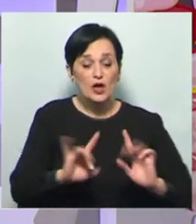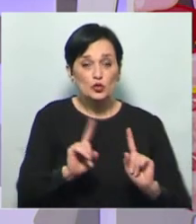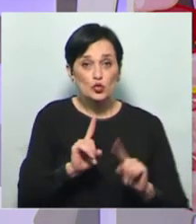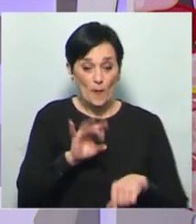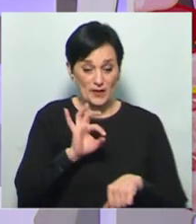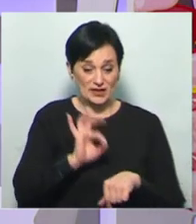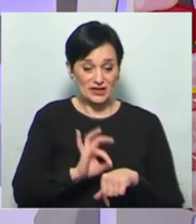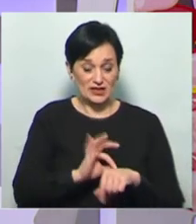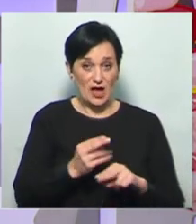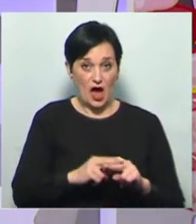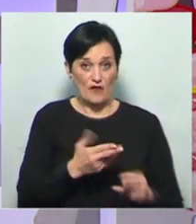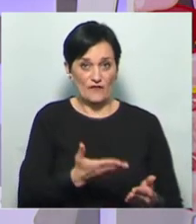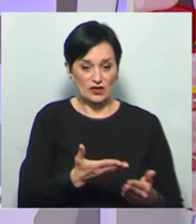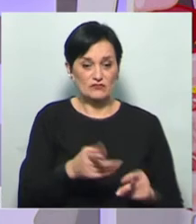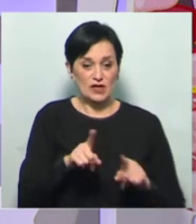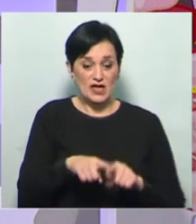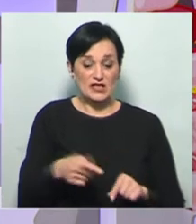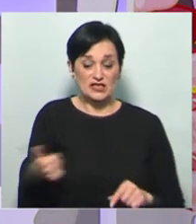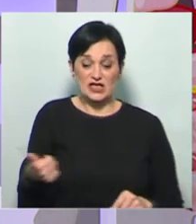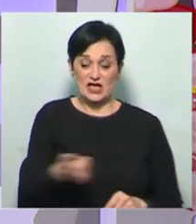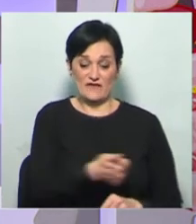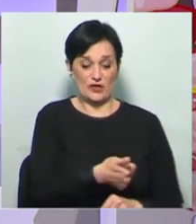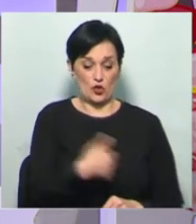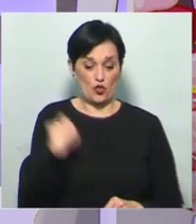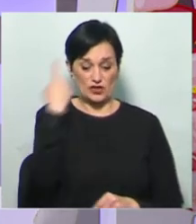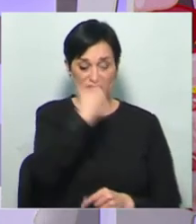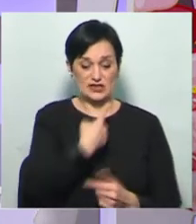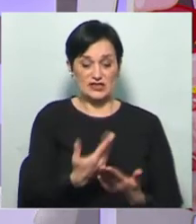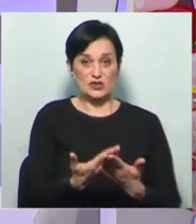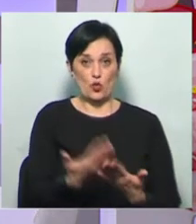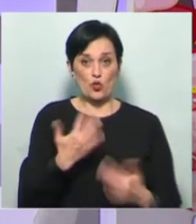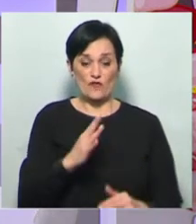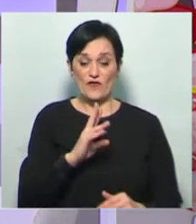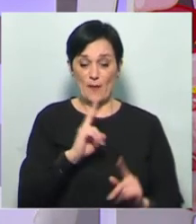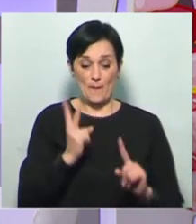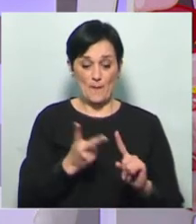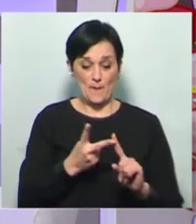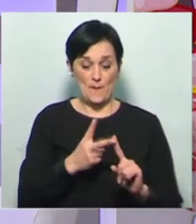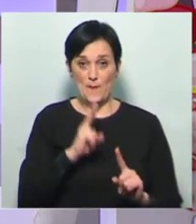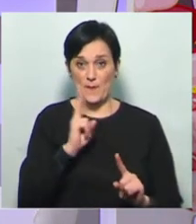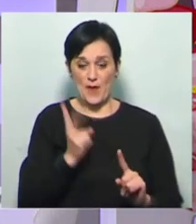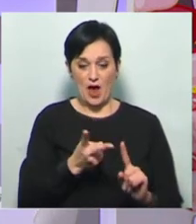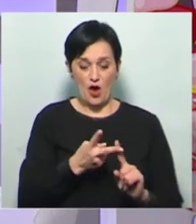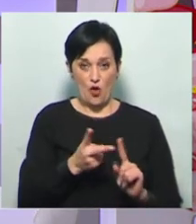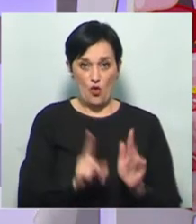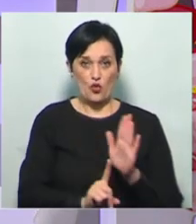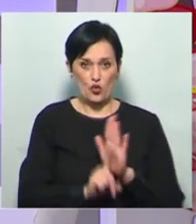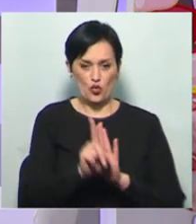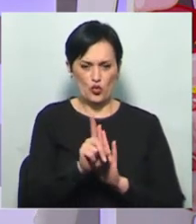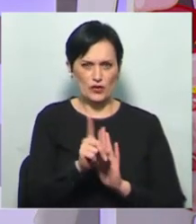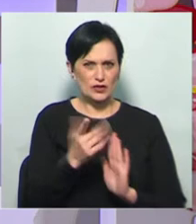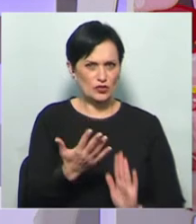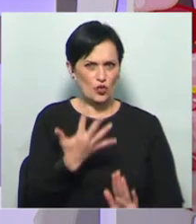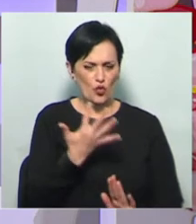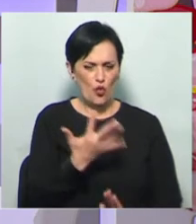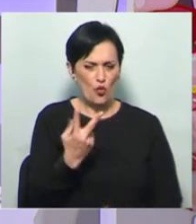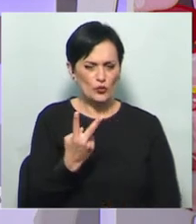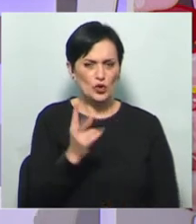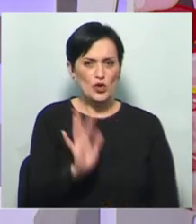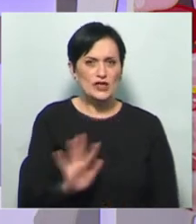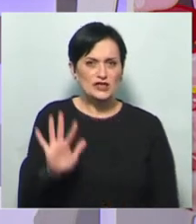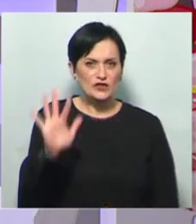დაავადება წარსდგა ასეთი კვირეულის სახით. მეორე წელია, საზამ ახსენა, რომ წელს, მე მგონი, 52